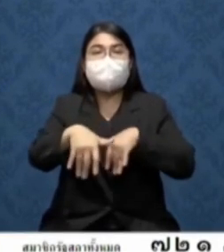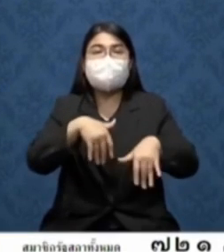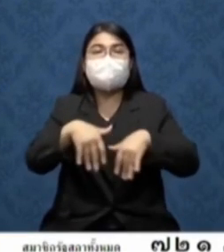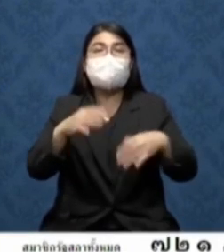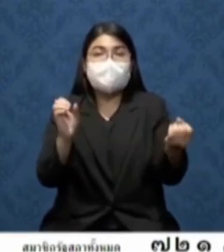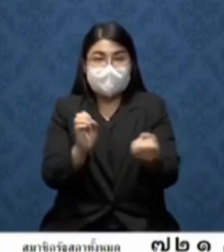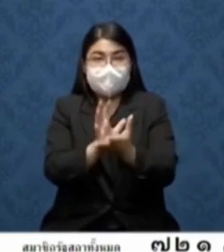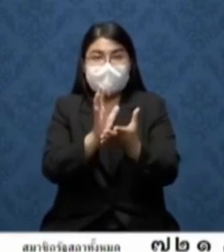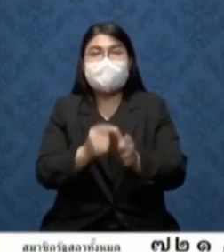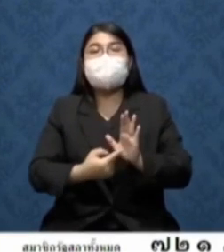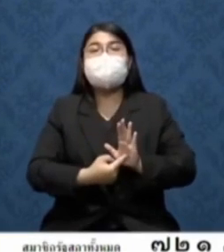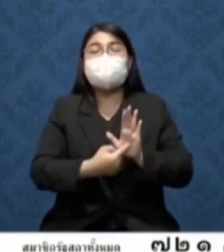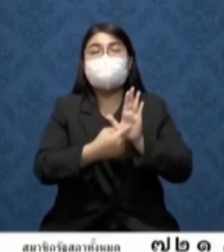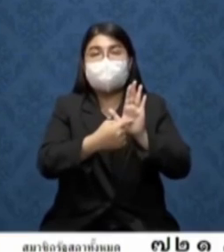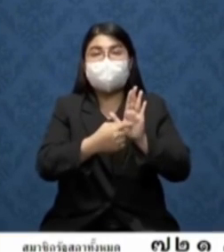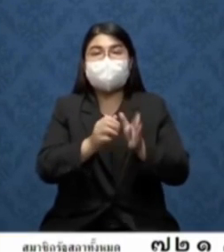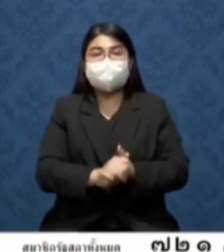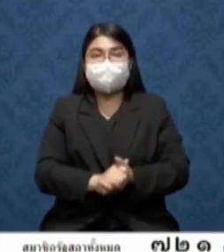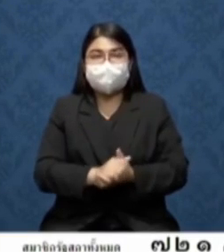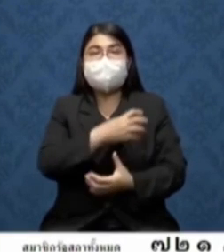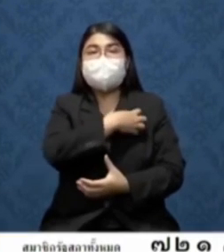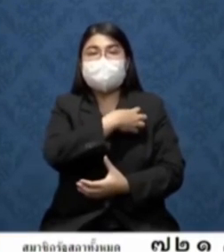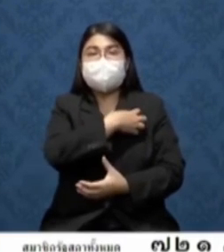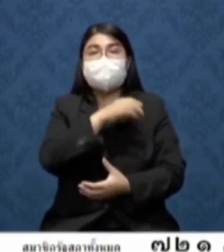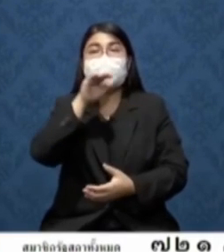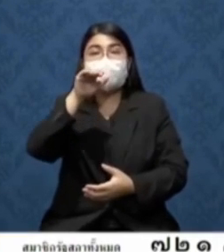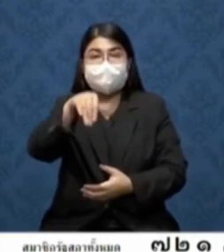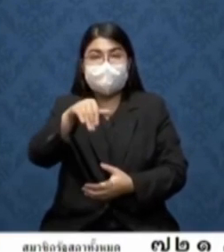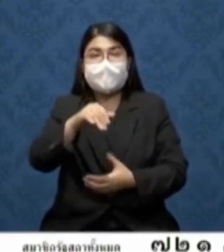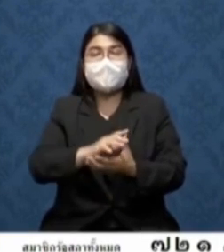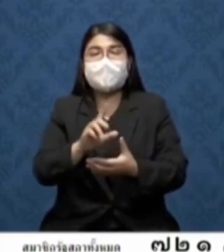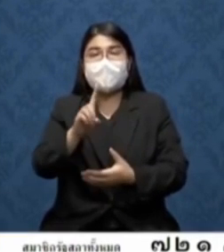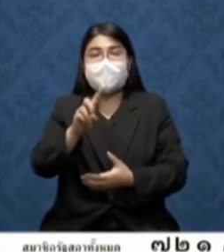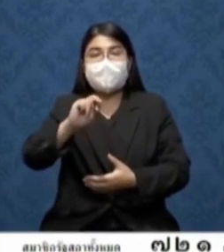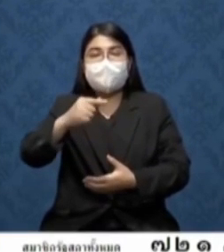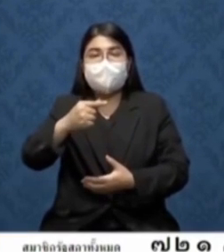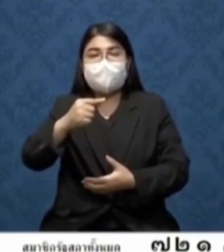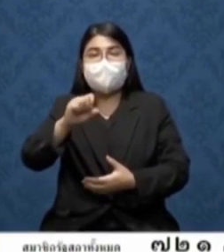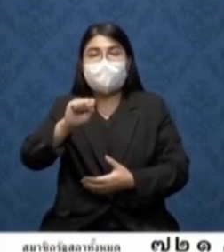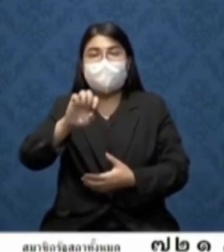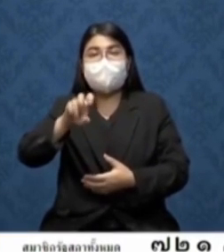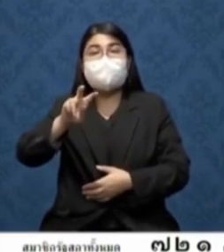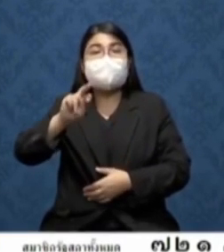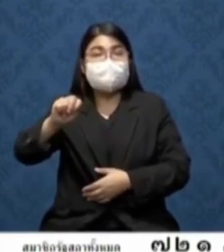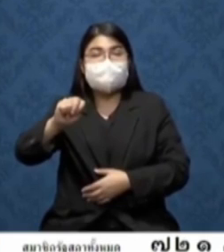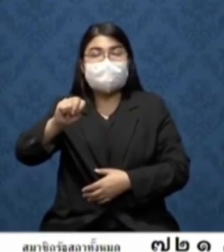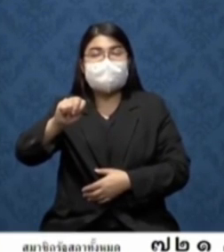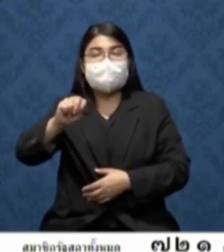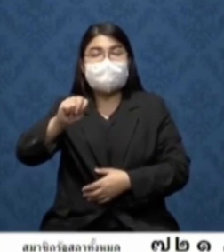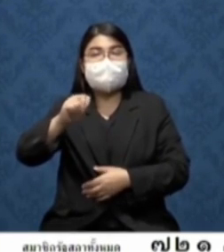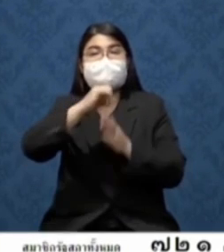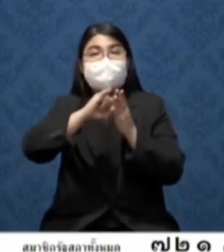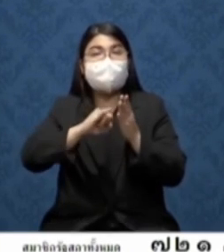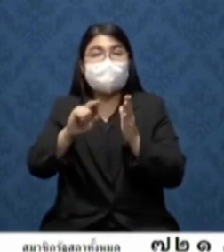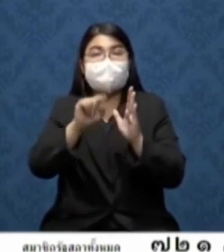ตัวอย่างครับเทศบาลดงสิงห์อำเภอจังหารจังหวัดเดียวกันจังหวัดร้อยเอ็ดชาวน